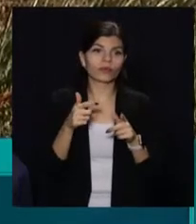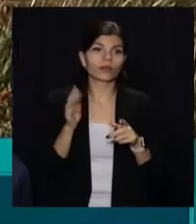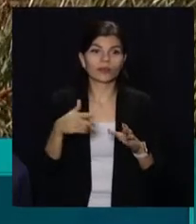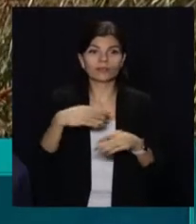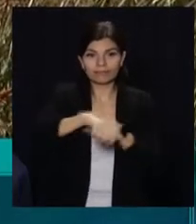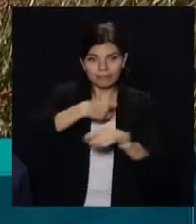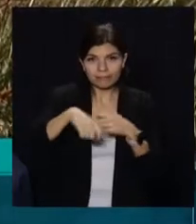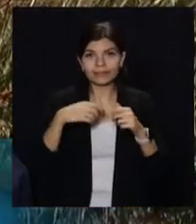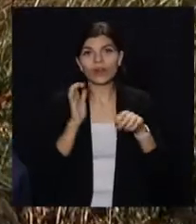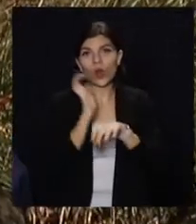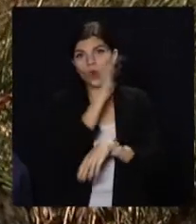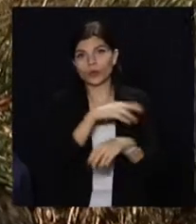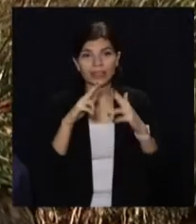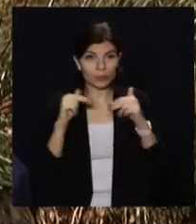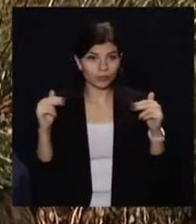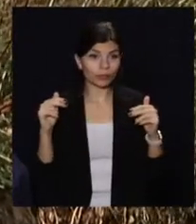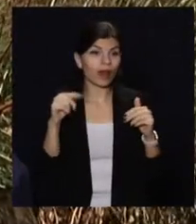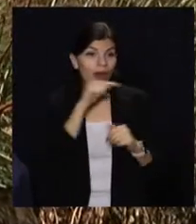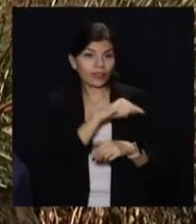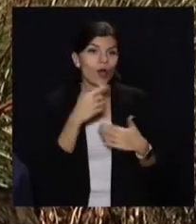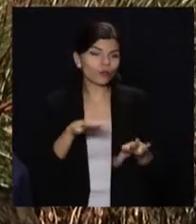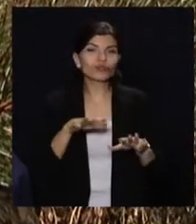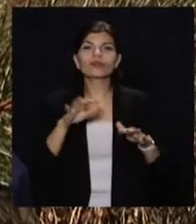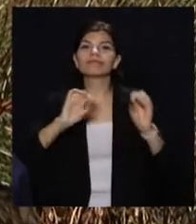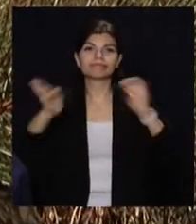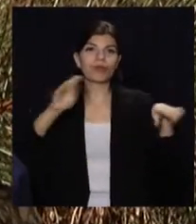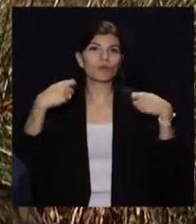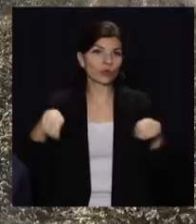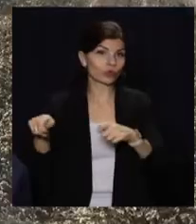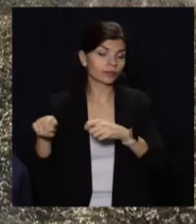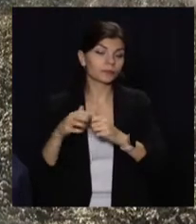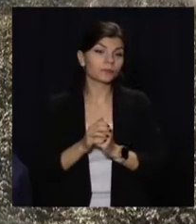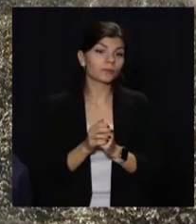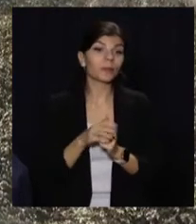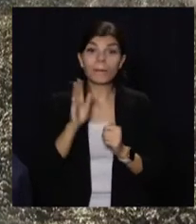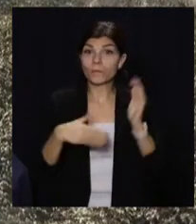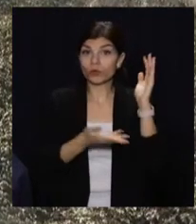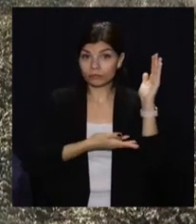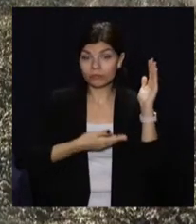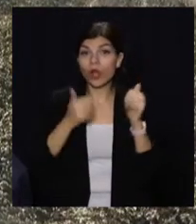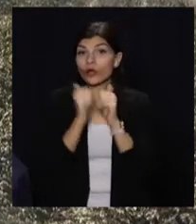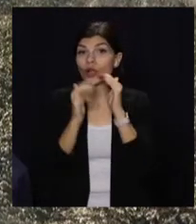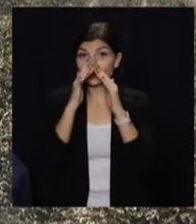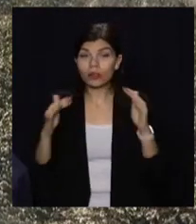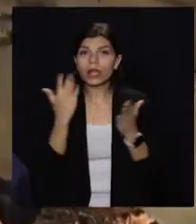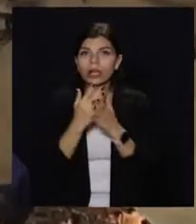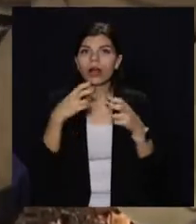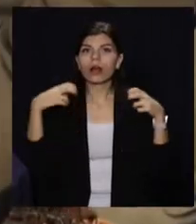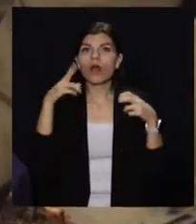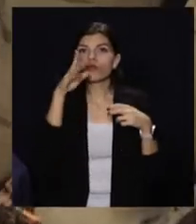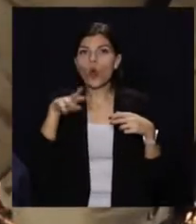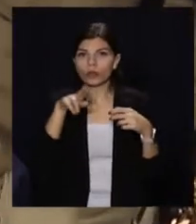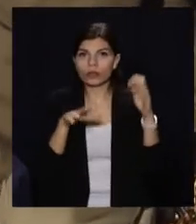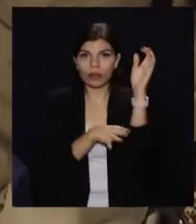відправляють на Дніпропетровськ, ну там вже реалізується населення. Після спилу кожній ялинці присвоюють штрих-код. Ввівши